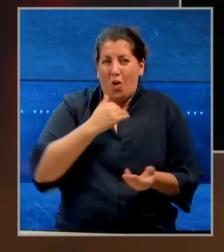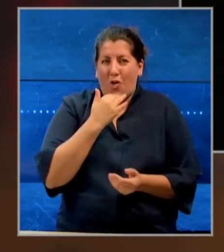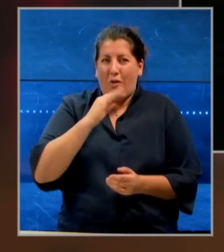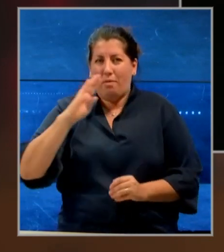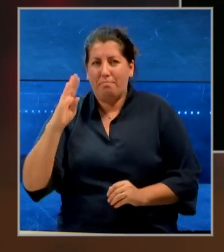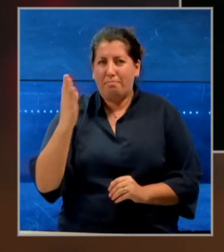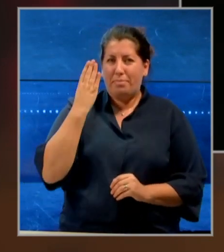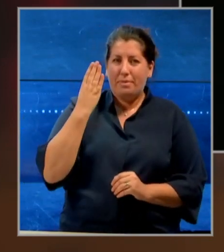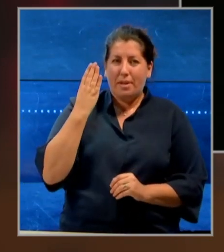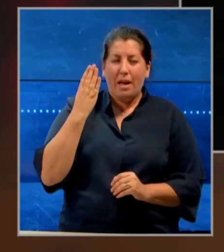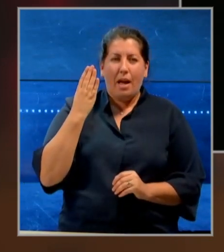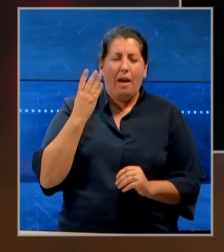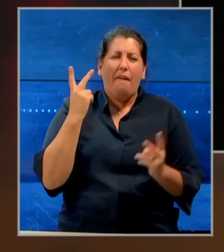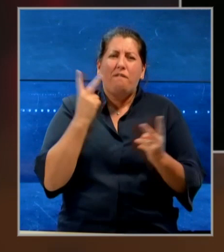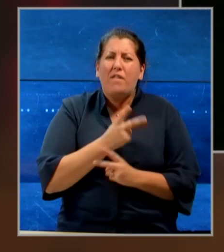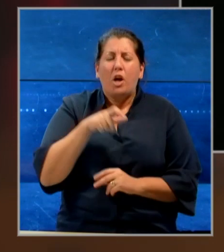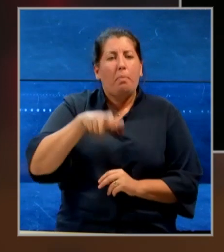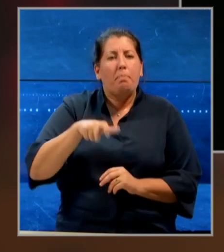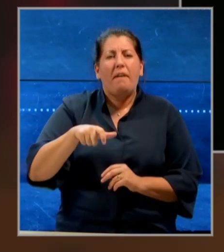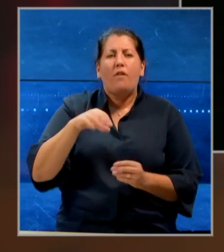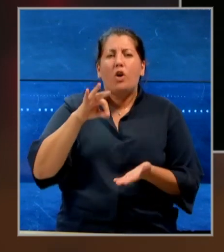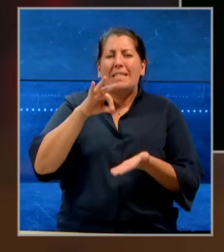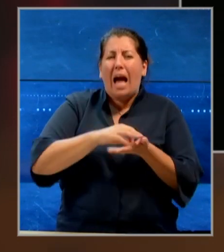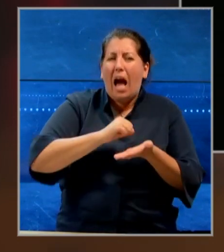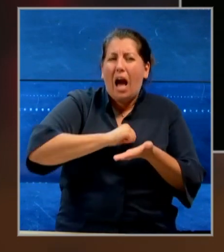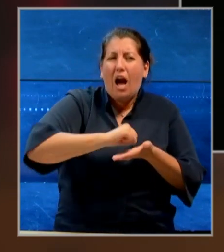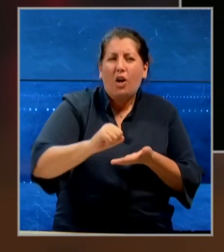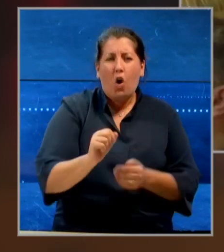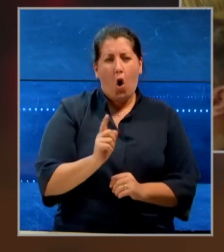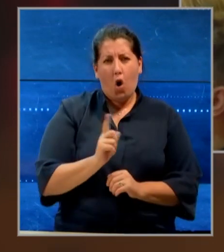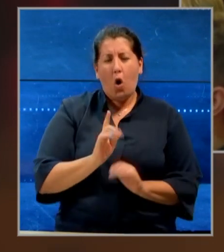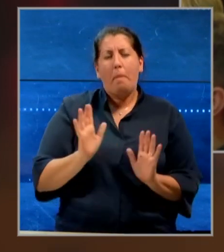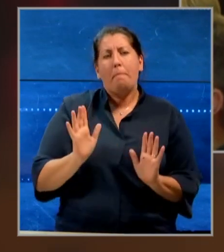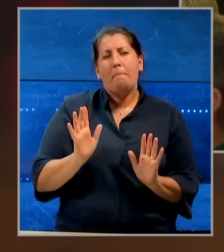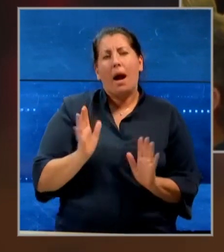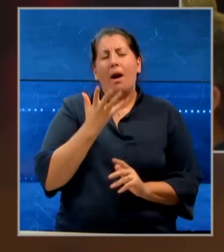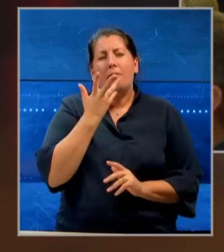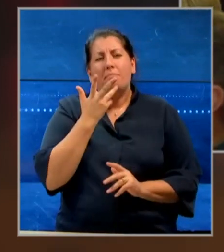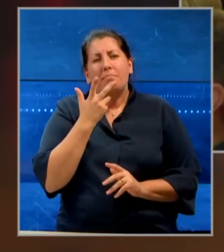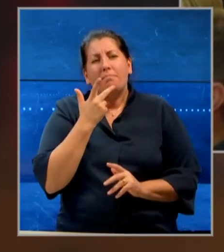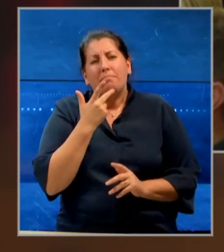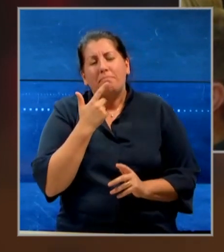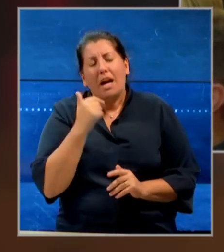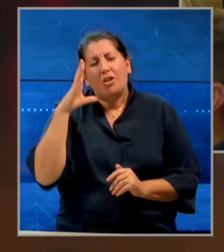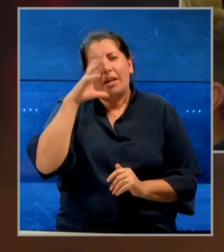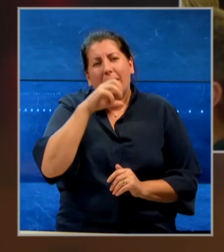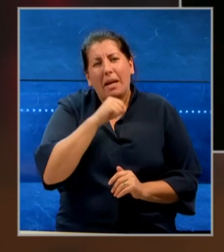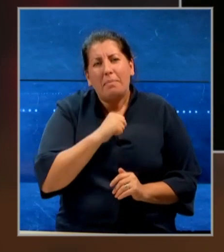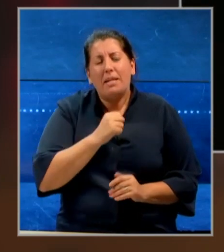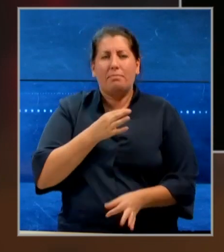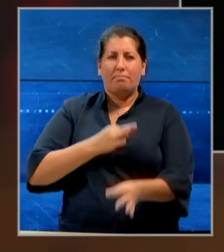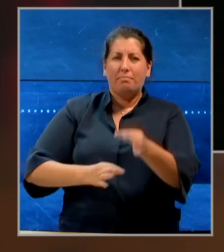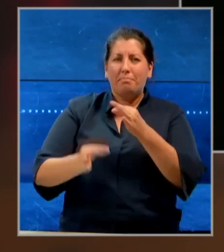di certo non ci devono dare un rigore con il prossimo avversario, ma ci dovevano quantomeno, ci piacerebbe che qualche volta dicessero sì, forse